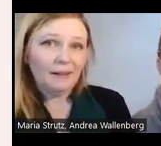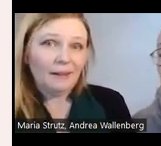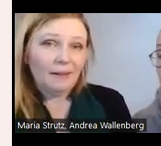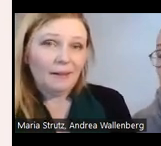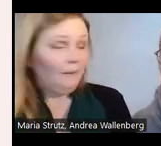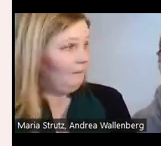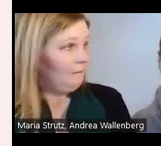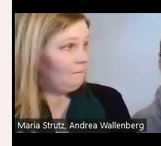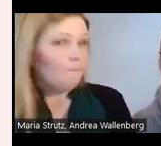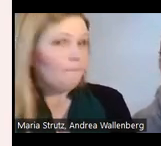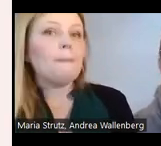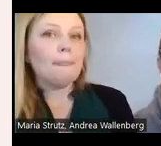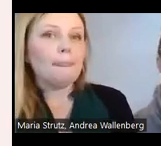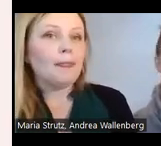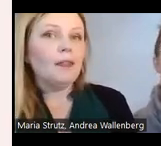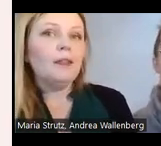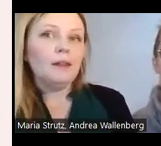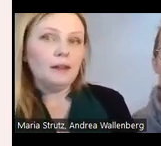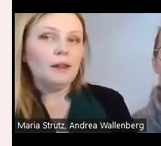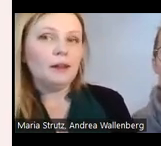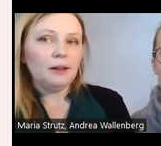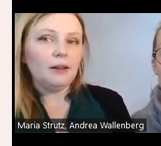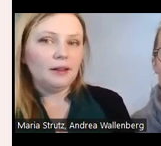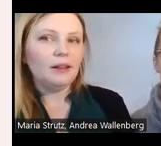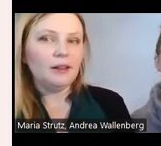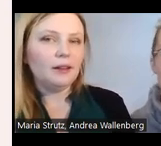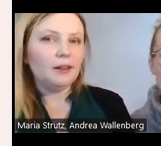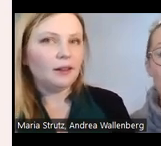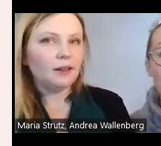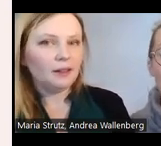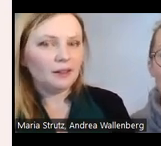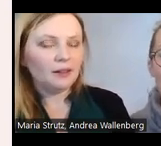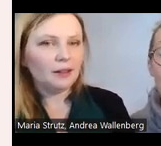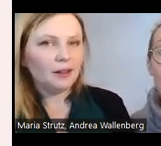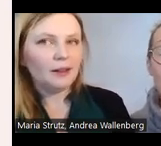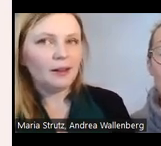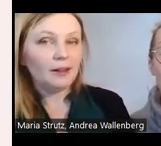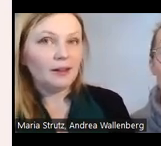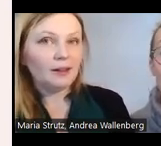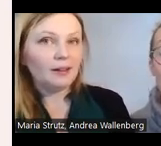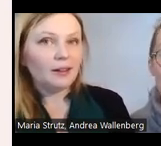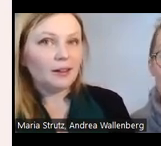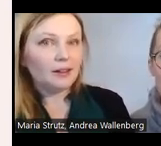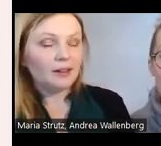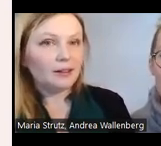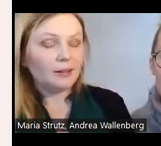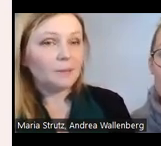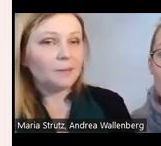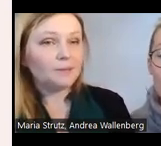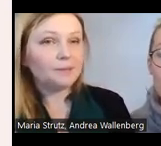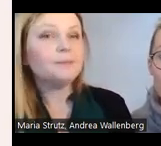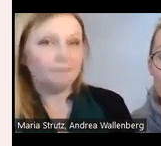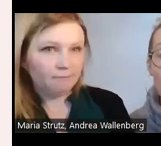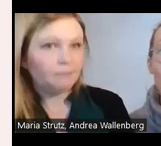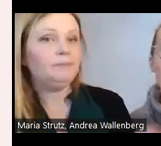också det här med mer och igen. Så vi tänkte att vi bara skulle visa lite uppslag från boken och förklara att det finns QR-koder som man